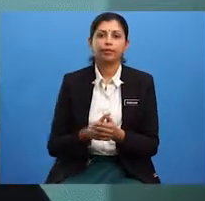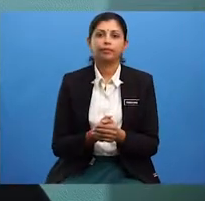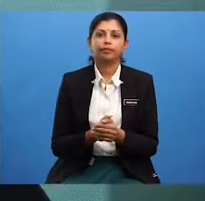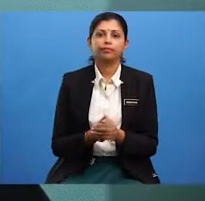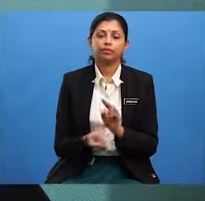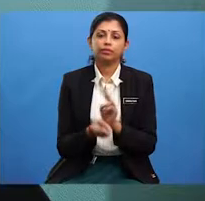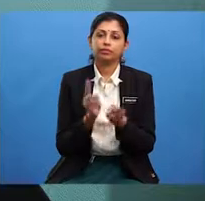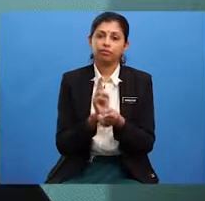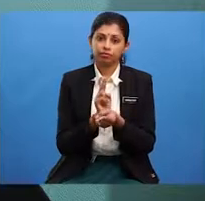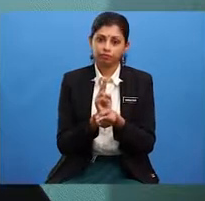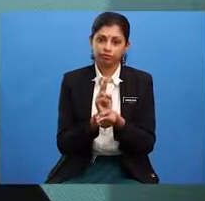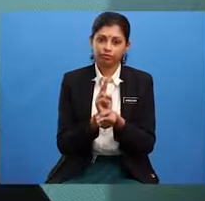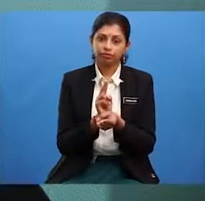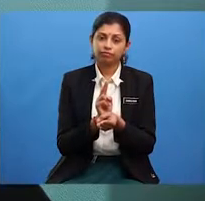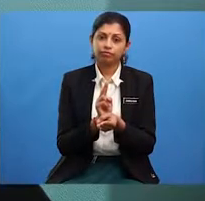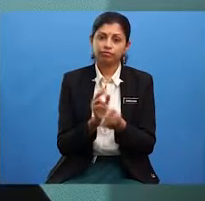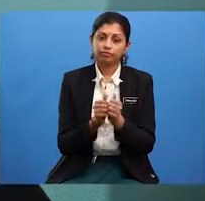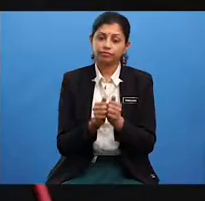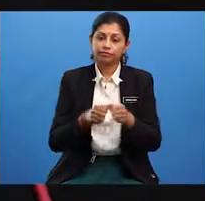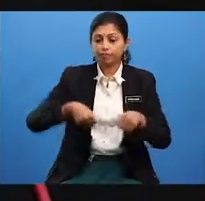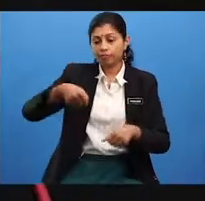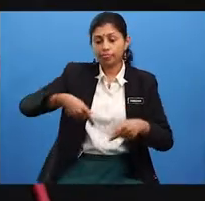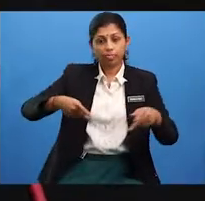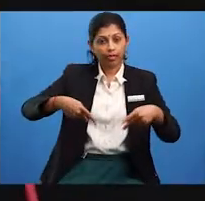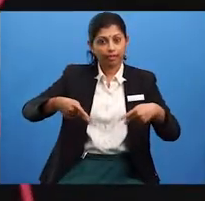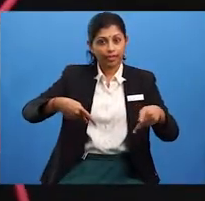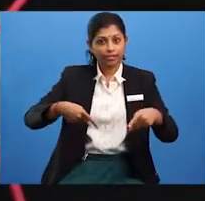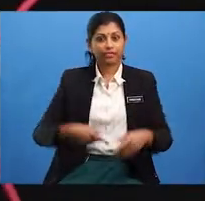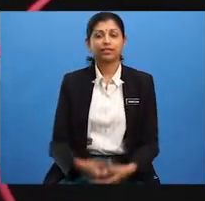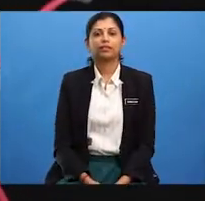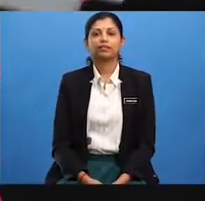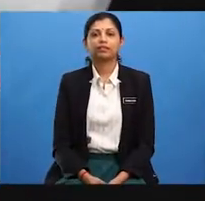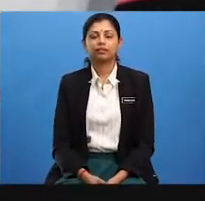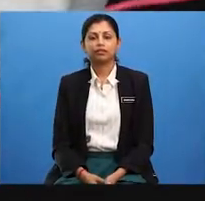Kemudian kita uji dengan beg plastik.